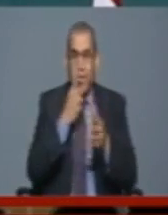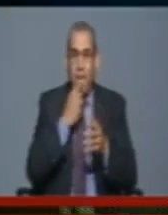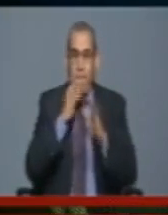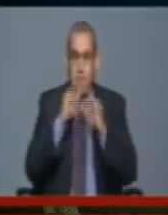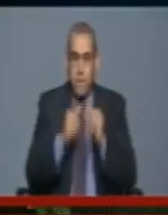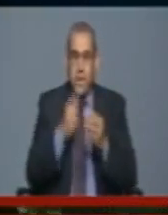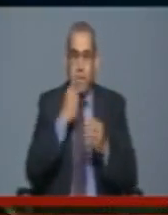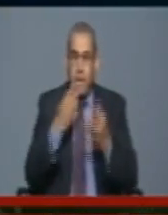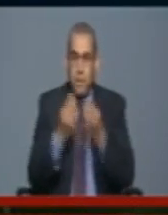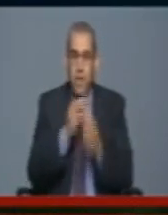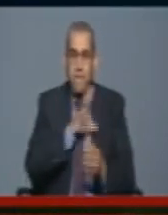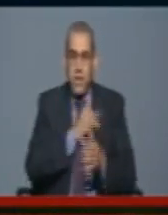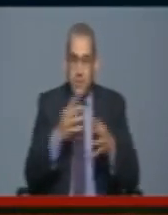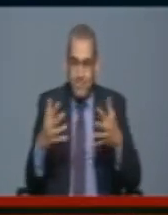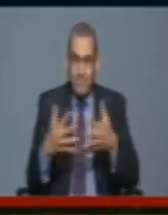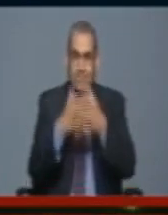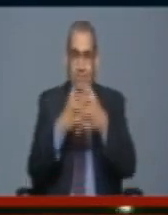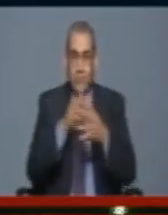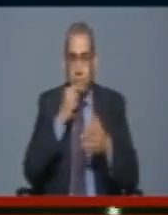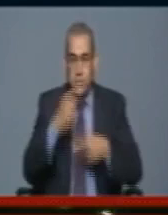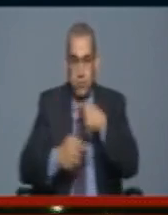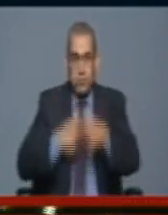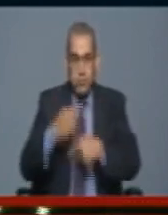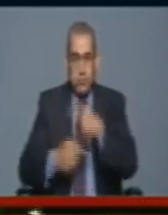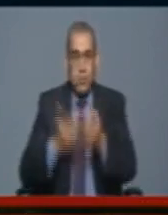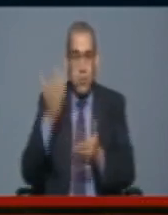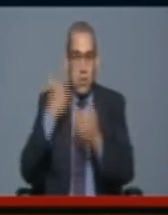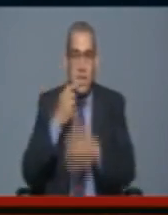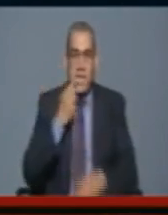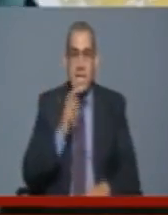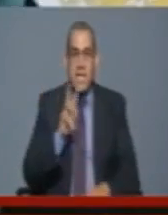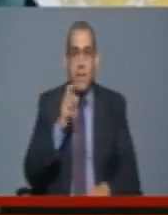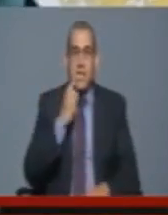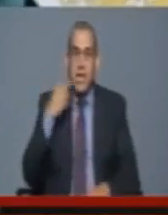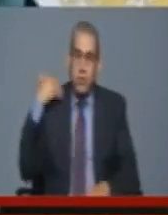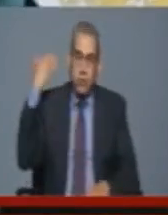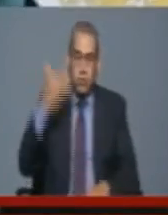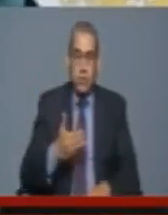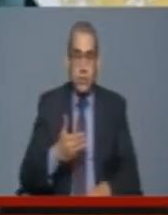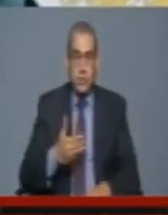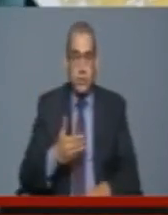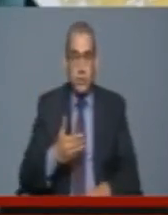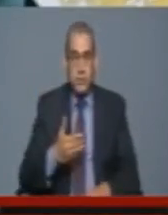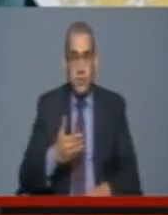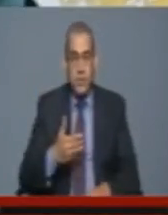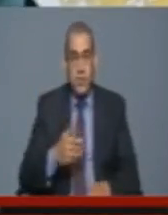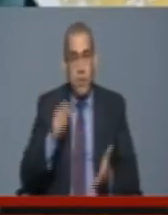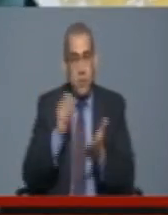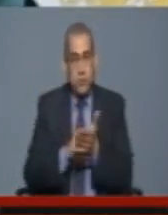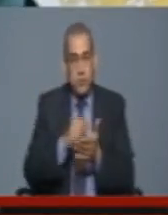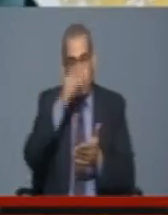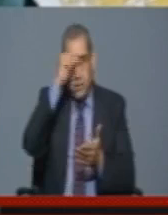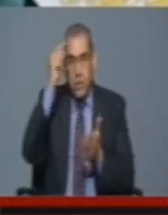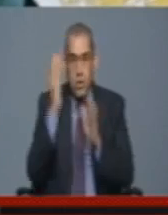بالدم الفلسطيني على مدار 7 عقود. وقد كان حكم التاريخ